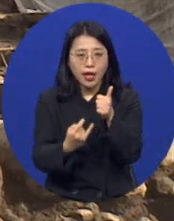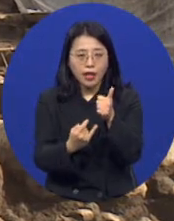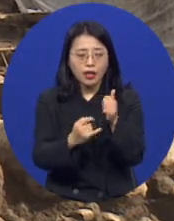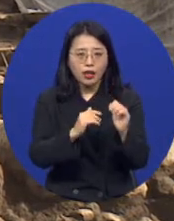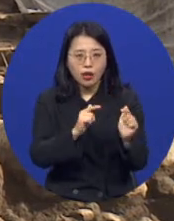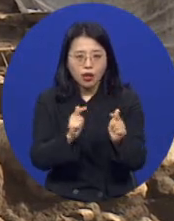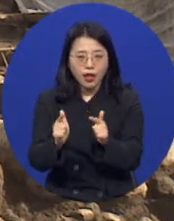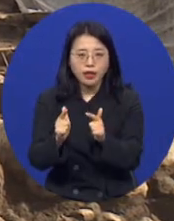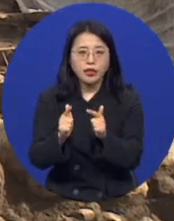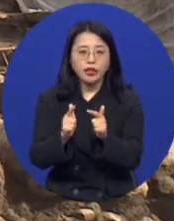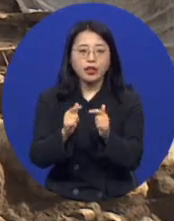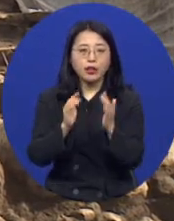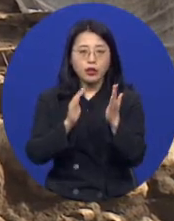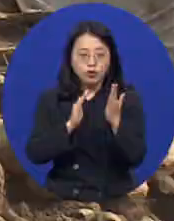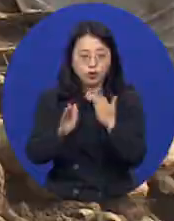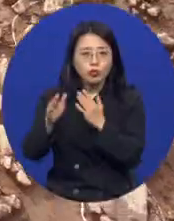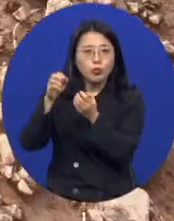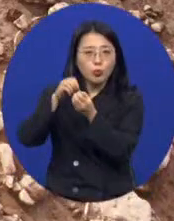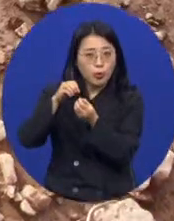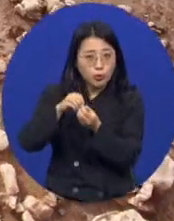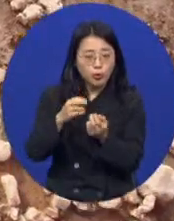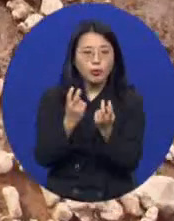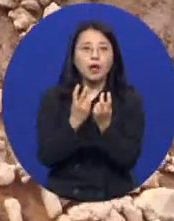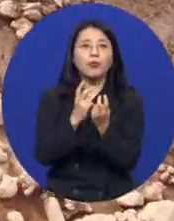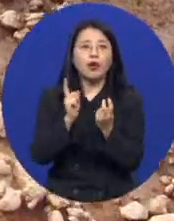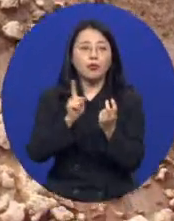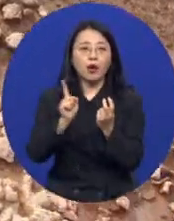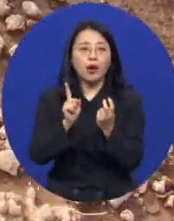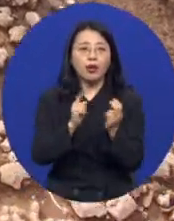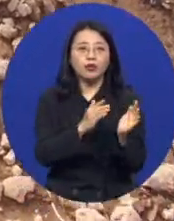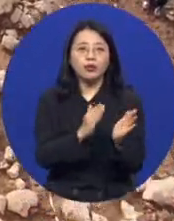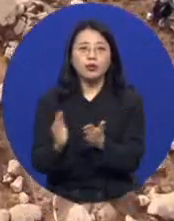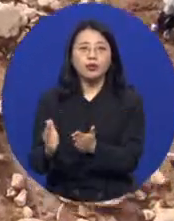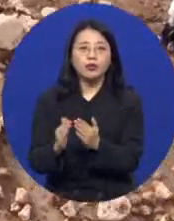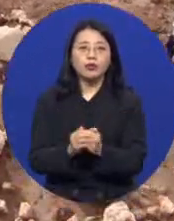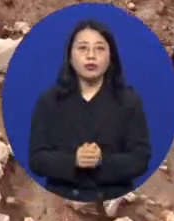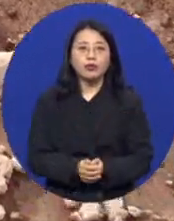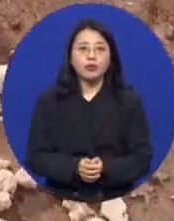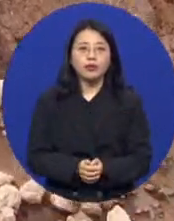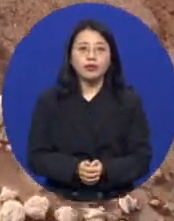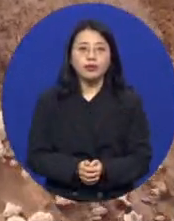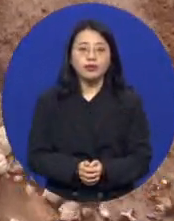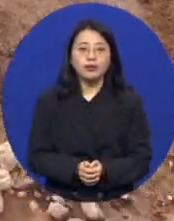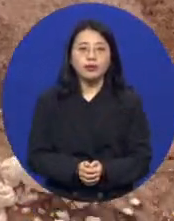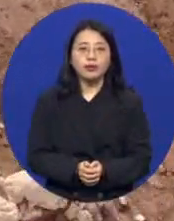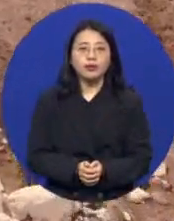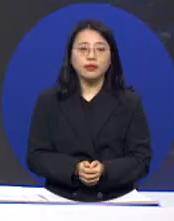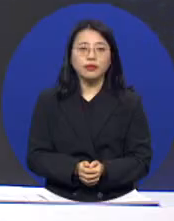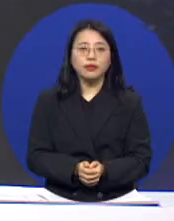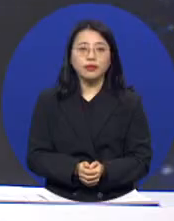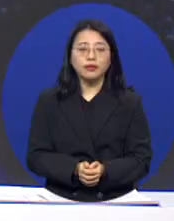등 구체적인 보전 방안을 마련할 계획입니다. MBC 뉴스 송원일입니다.